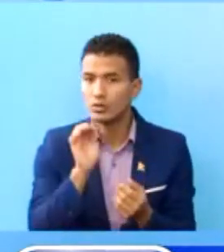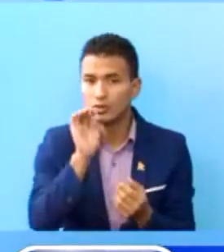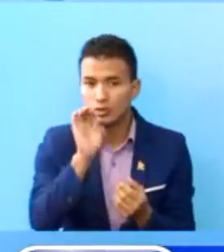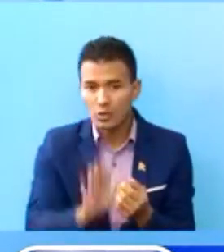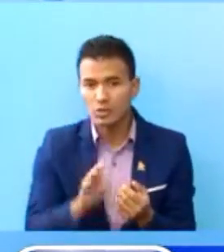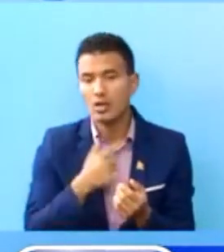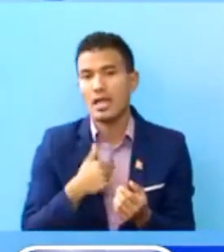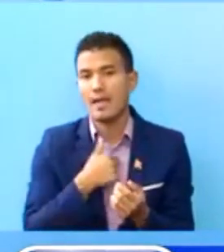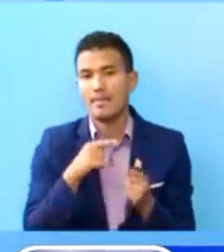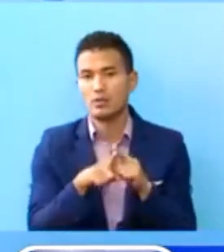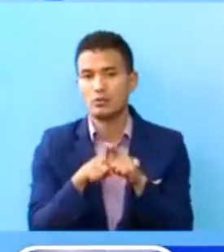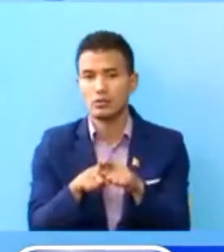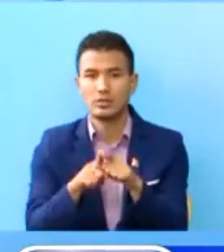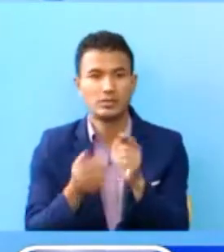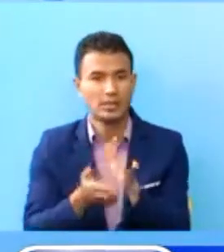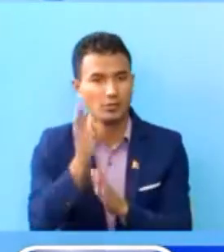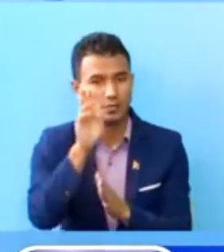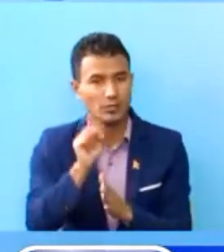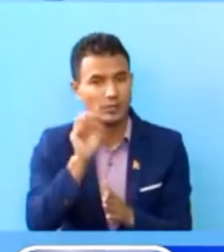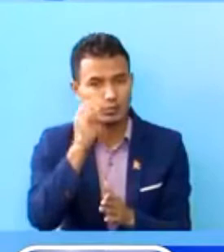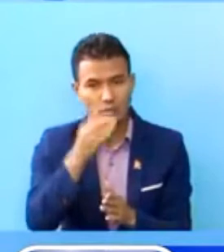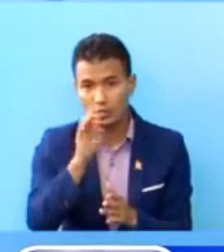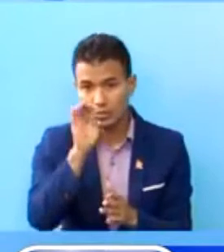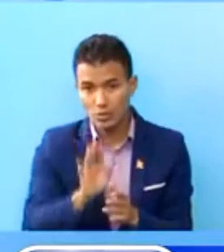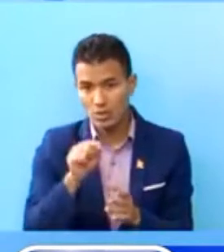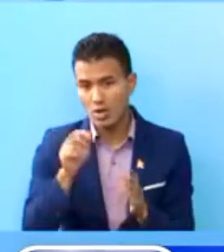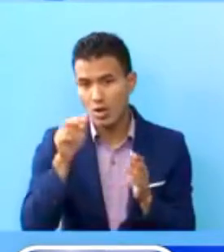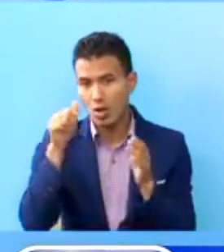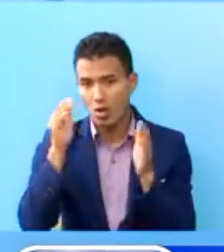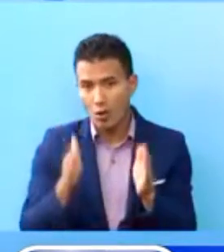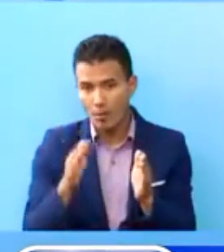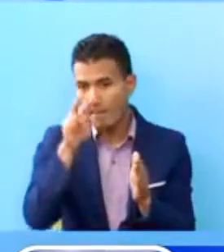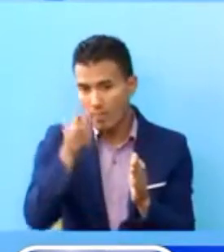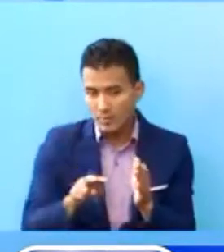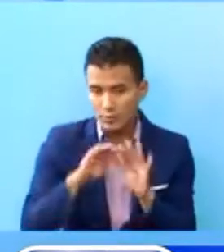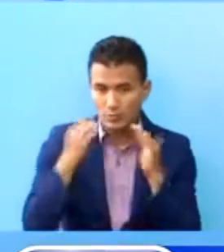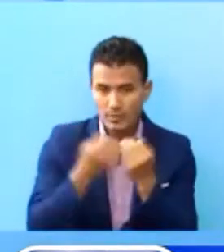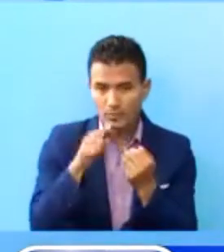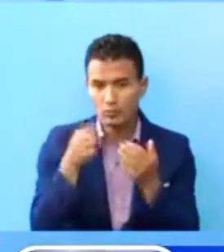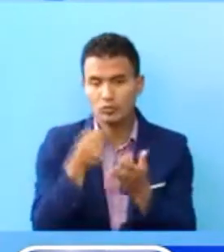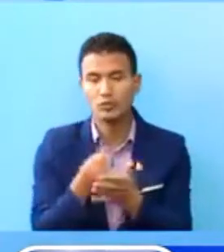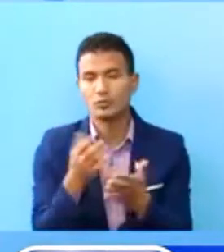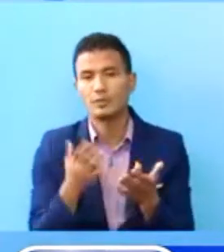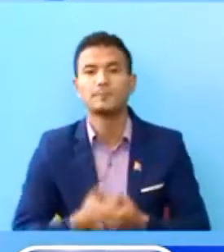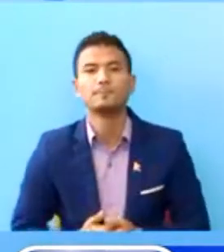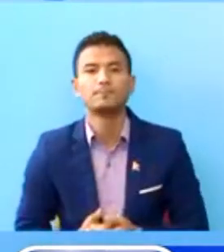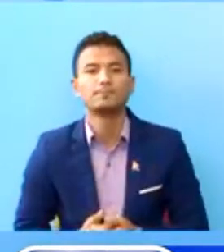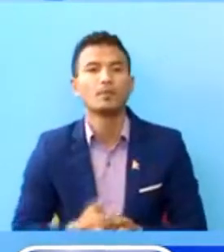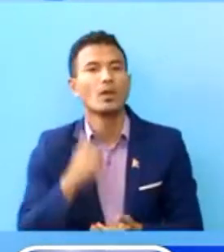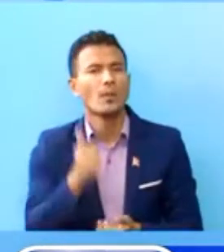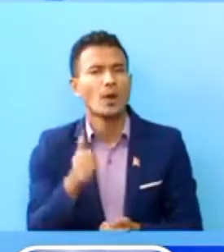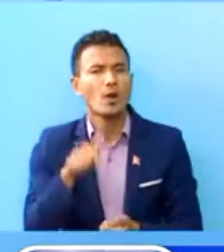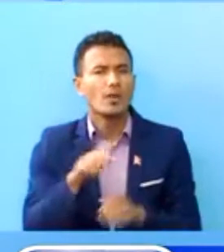यो हामी यो सँगसँगै जानुपर्ने अवस्था हुनसक्छ तर अहिलेको स्थितिमा समुदायसम्म यो पुगिसकेको अवस्था होइन। अब